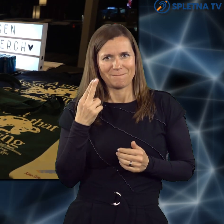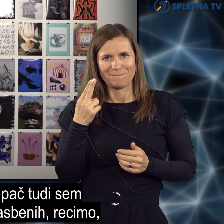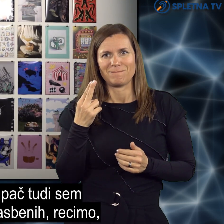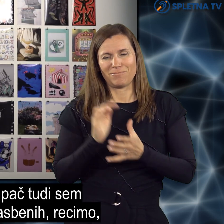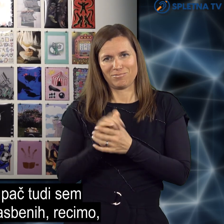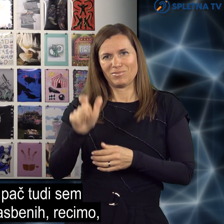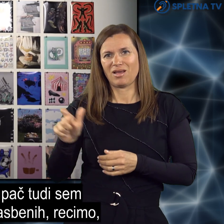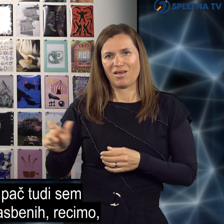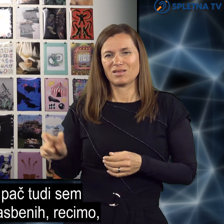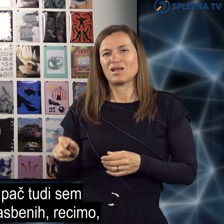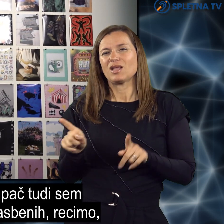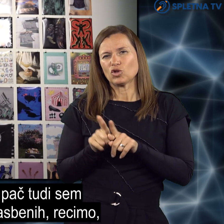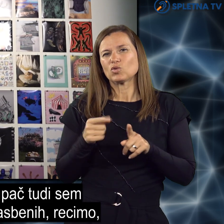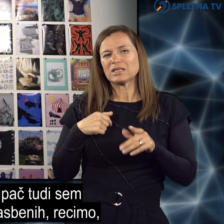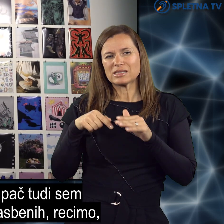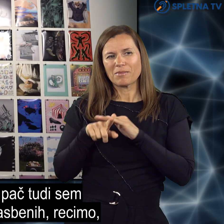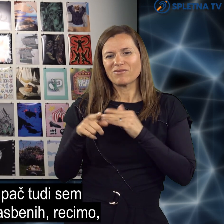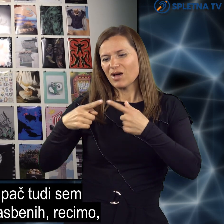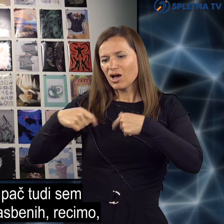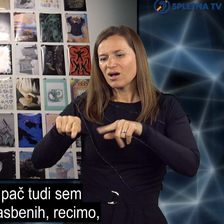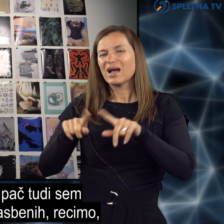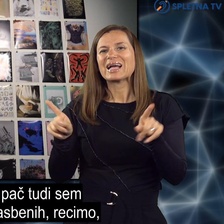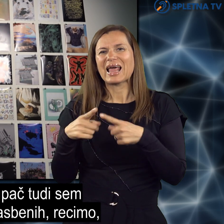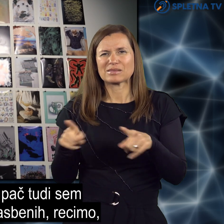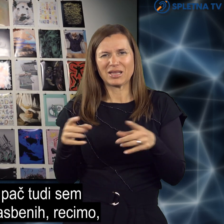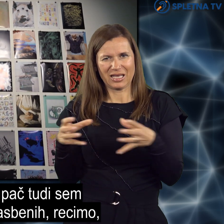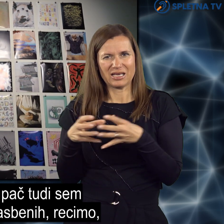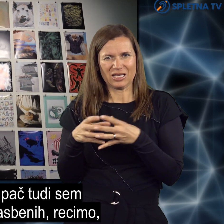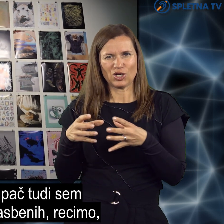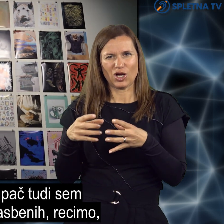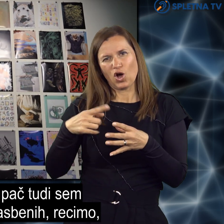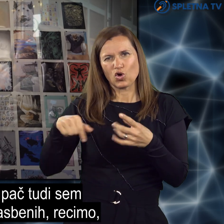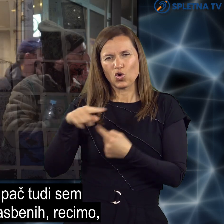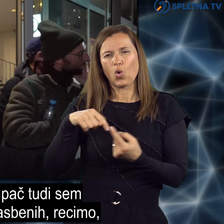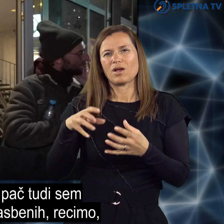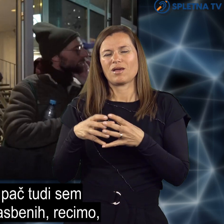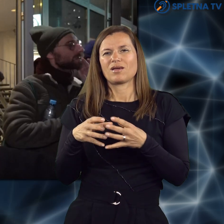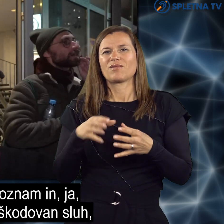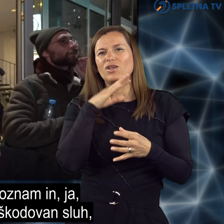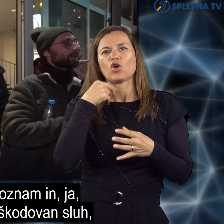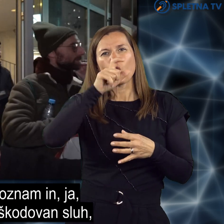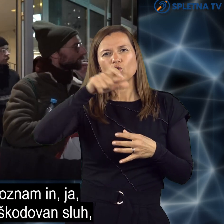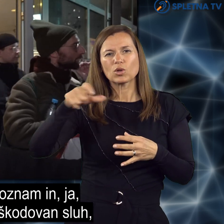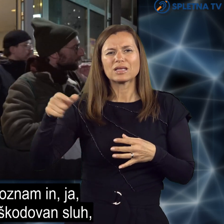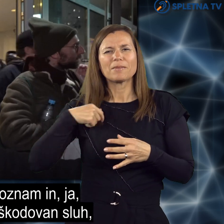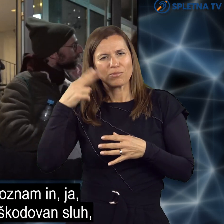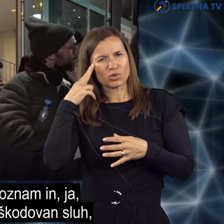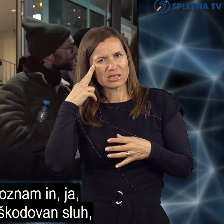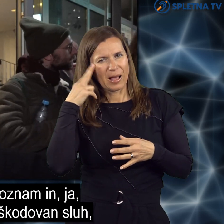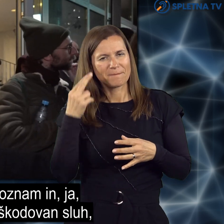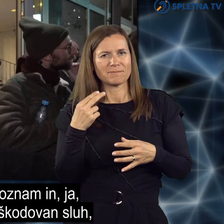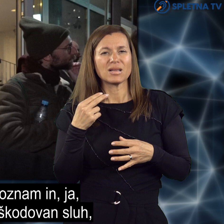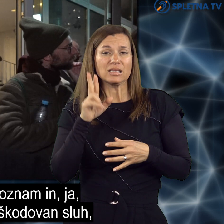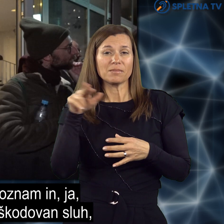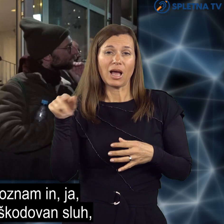Ja, poznam, pa pač tudi sem v teh krogih glasbenih, recimo, dost ljudi